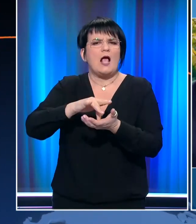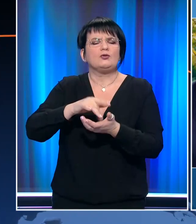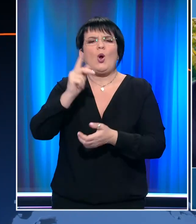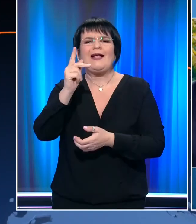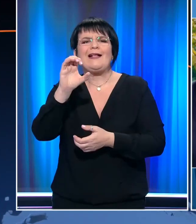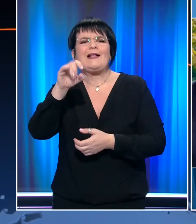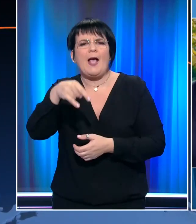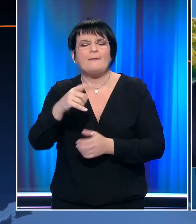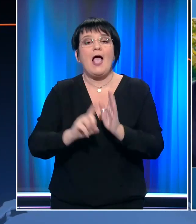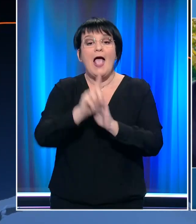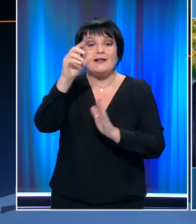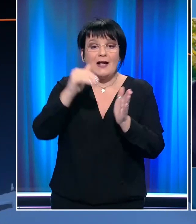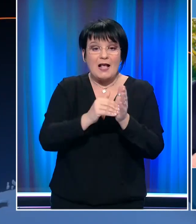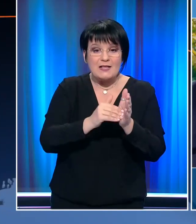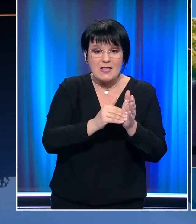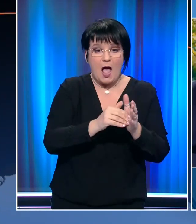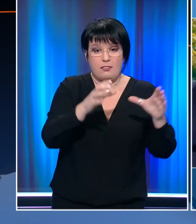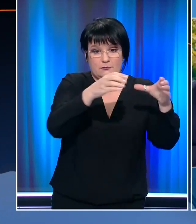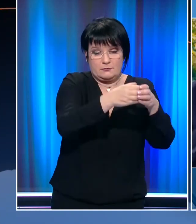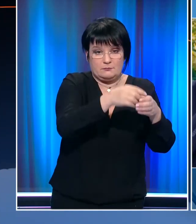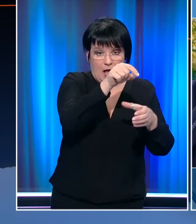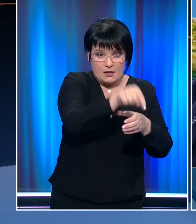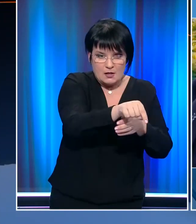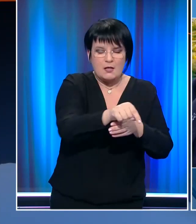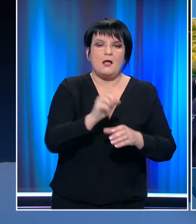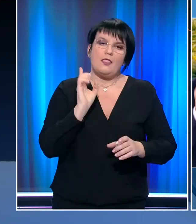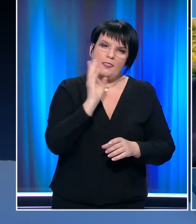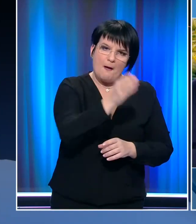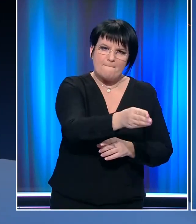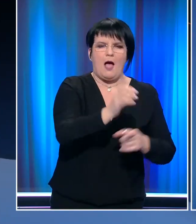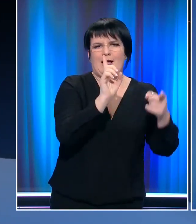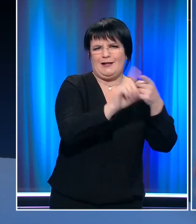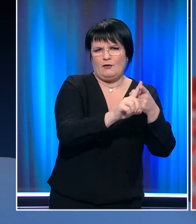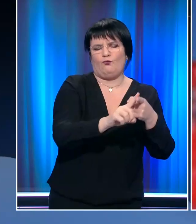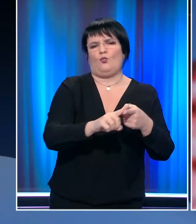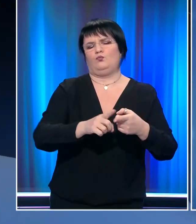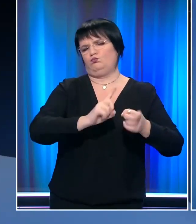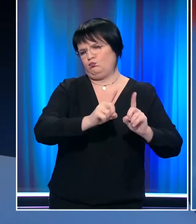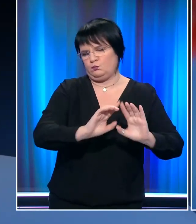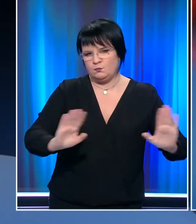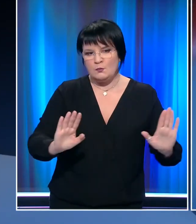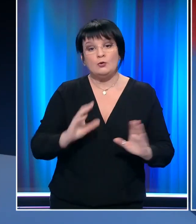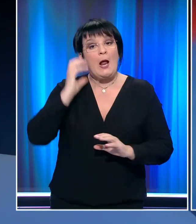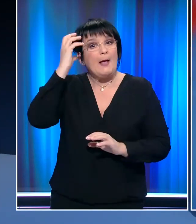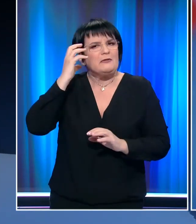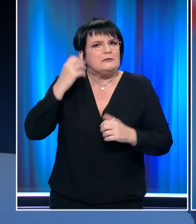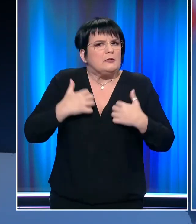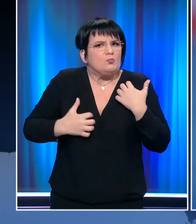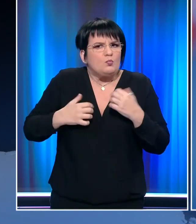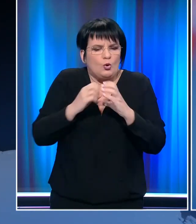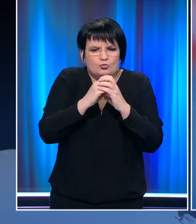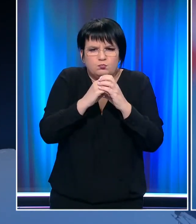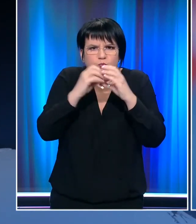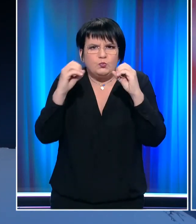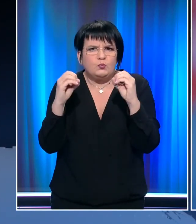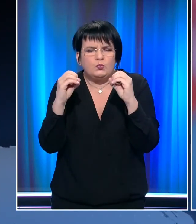χώρας. 11.000 σημεία δηλαδή, στα οποία θα μπορεί ο πολίτης να πάει και να κλείσει το ραντεβού του. Τους επιστήμονες ανησυχεί το νέο στέλεχος